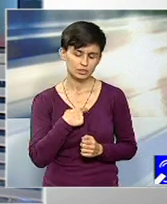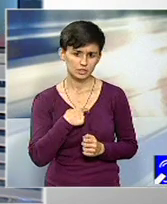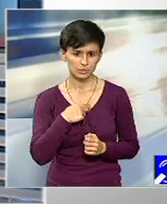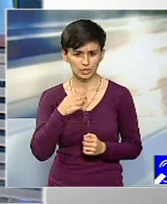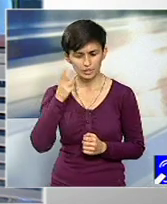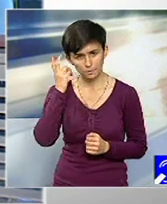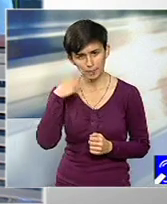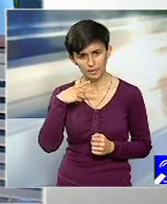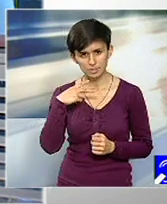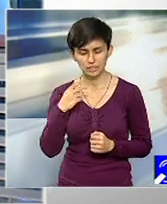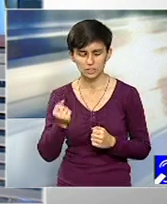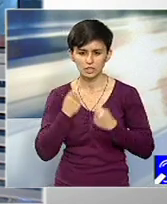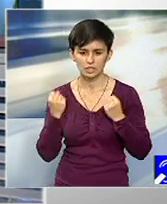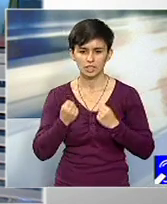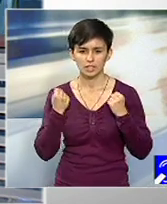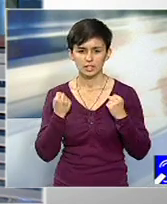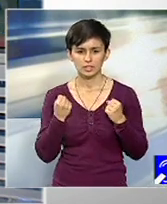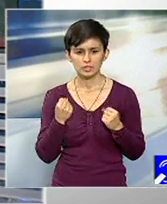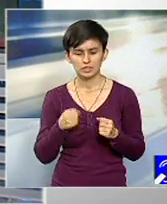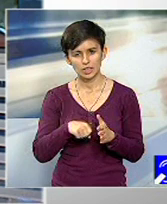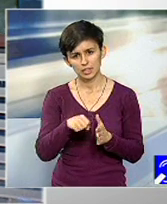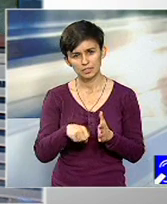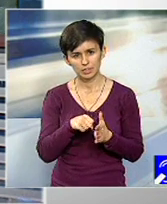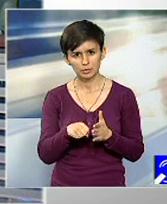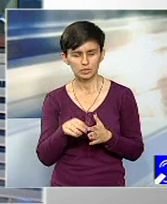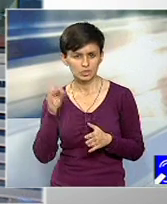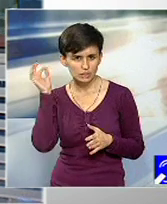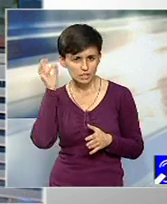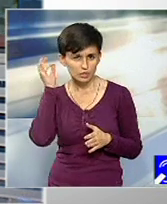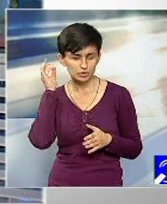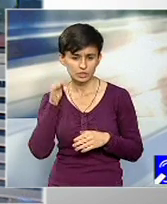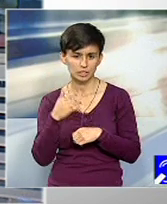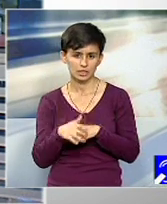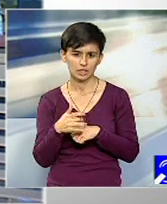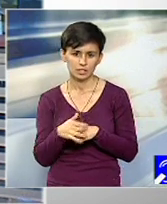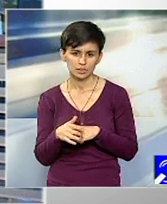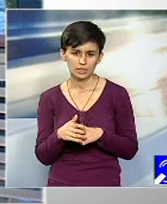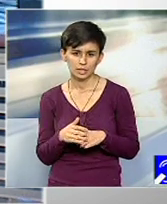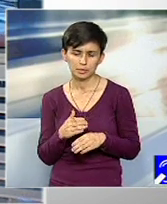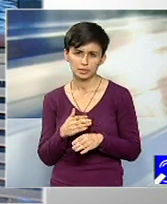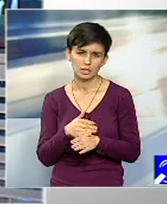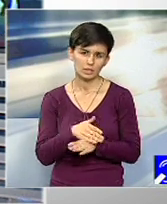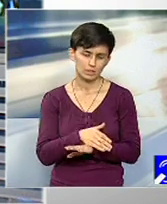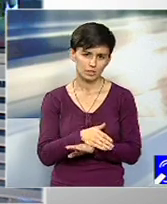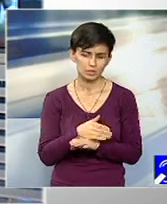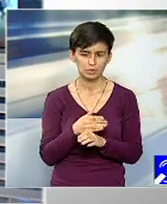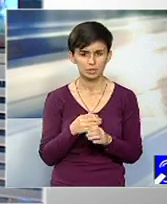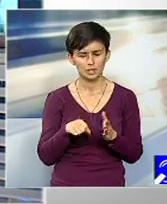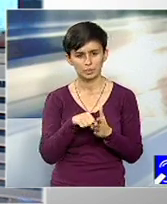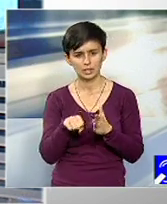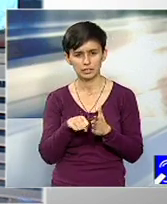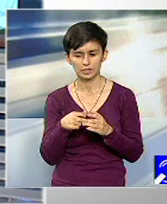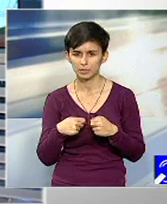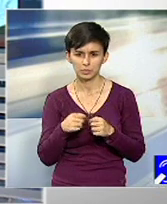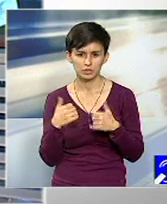din acțiunea filmului, partea sonoră, încercăm să o includem în în film. Tot ce se